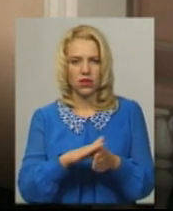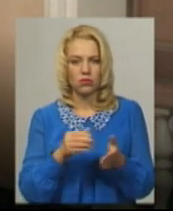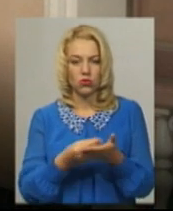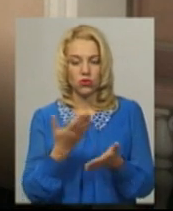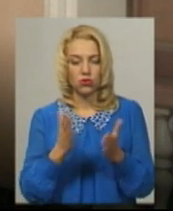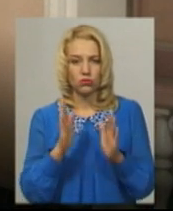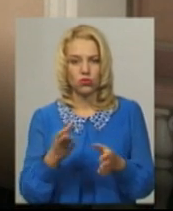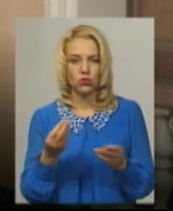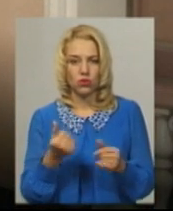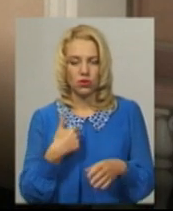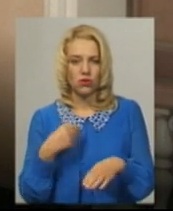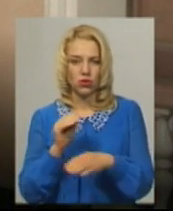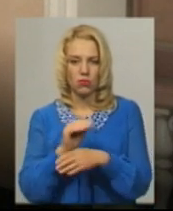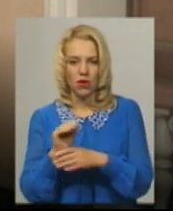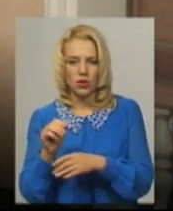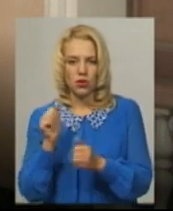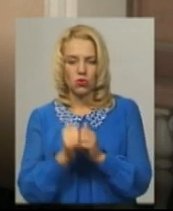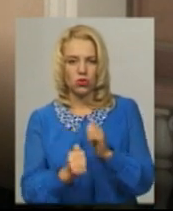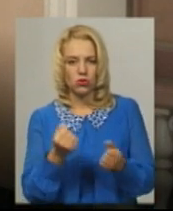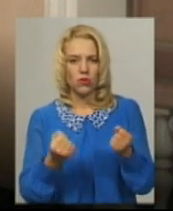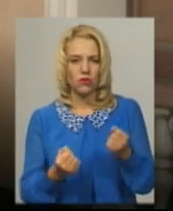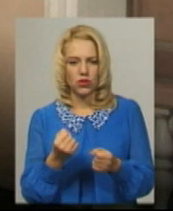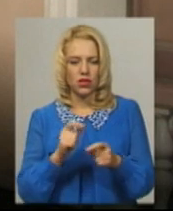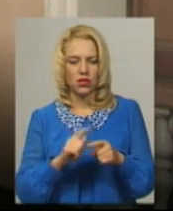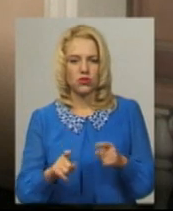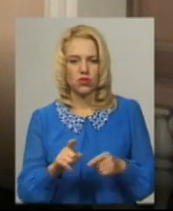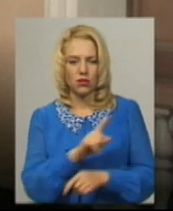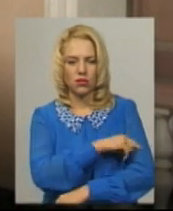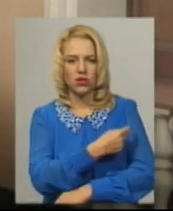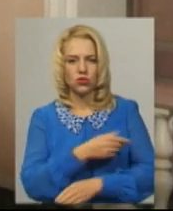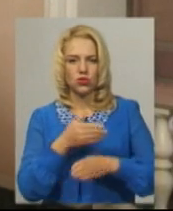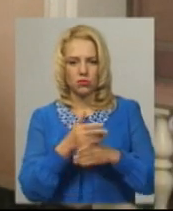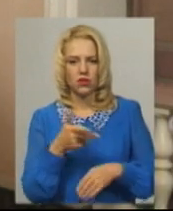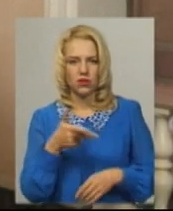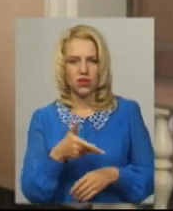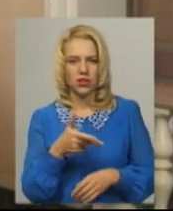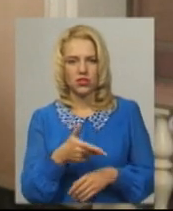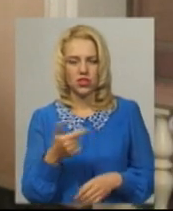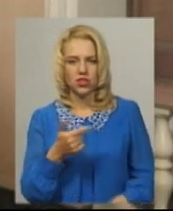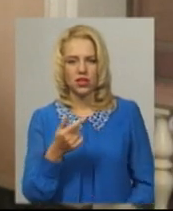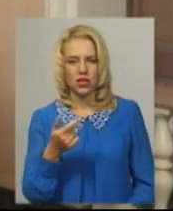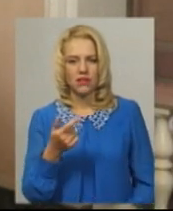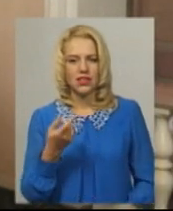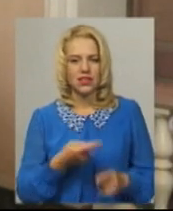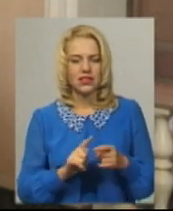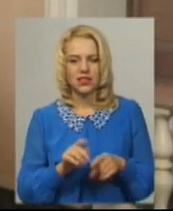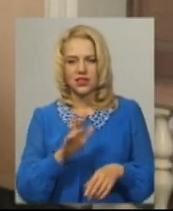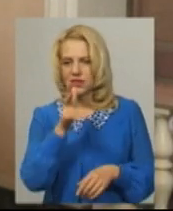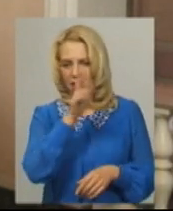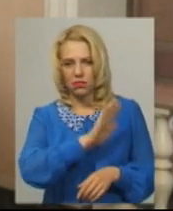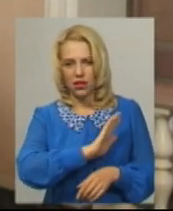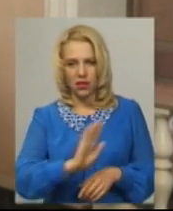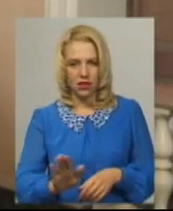ми додаємо кожному водію екстреної медичної допомоги 3 тисячі гривень. Але це не зарплата, це